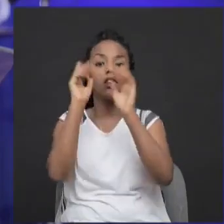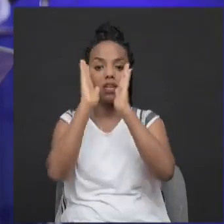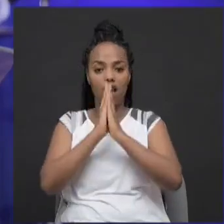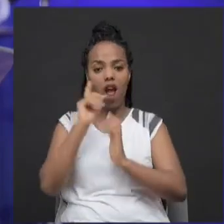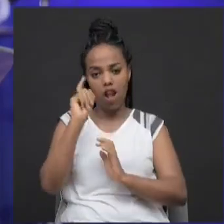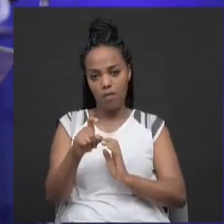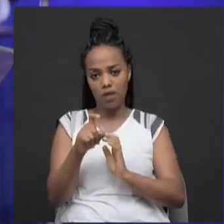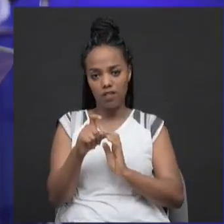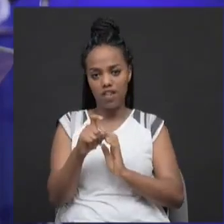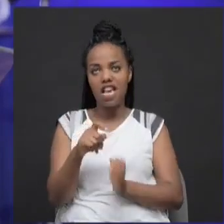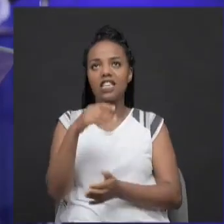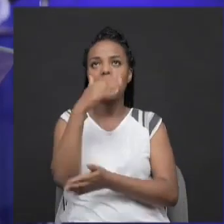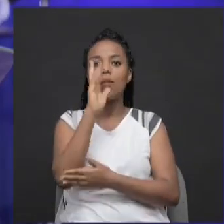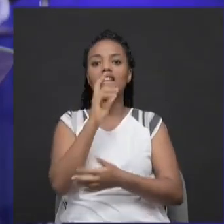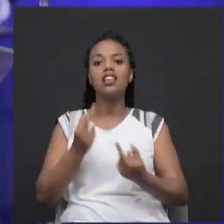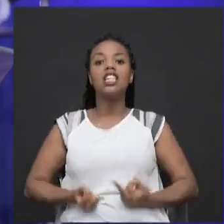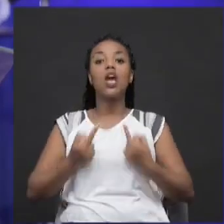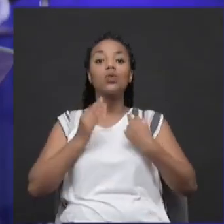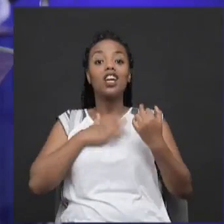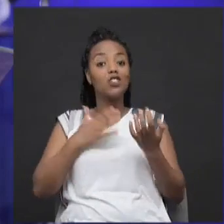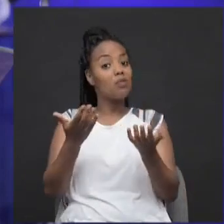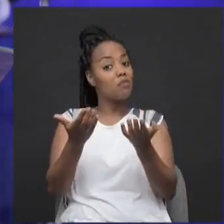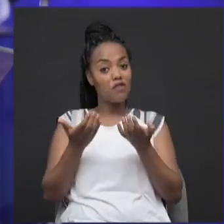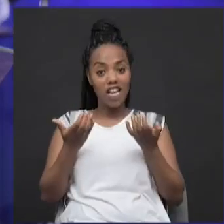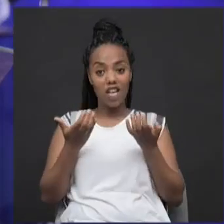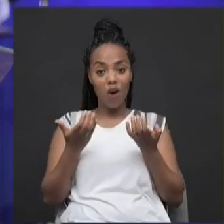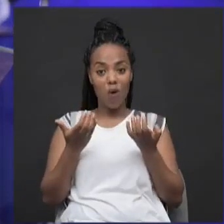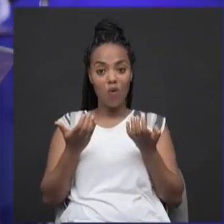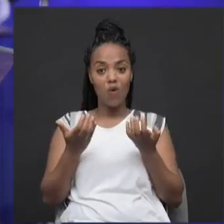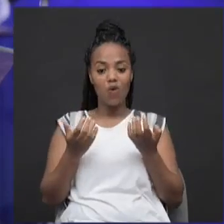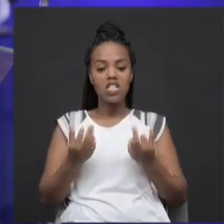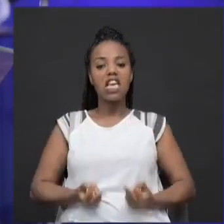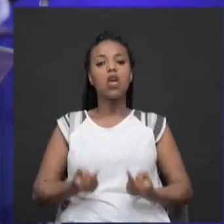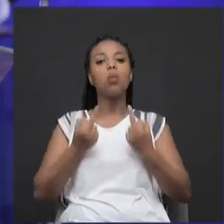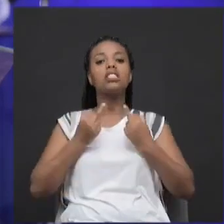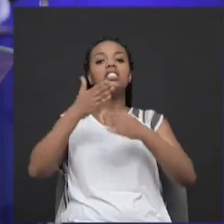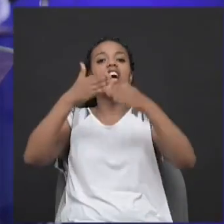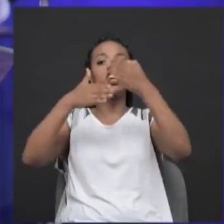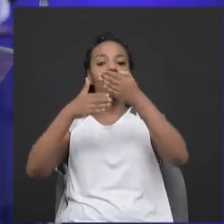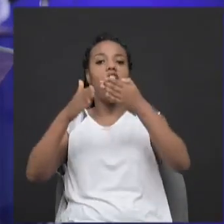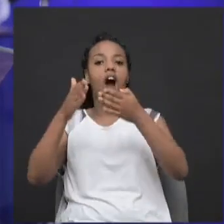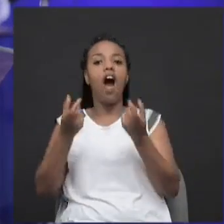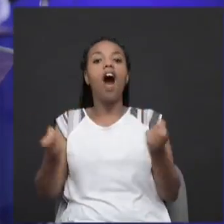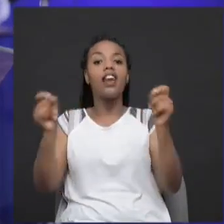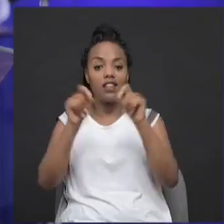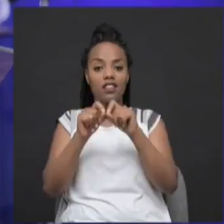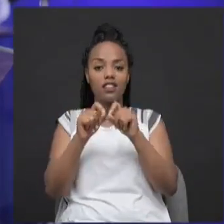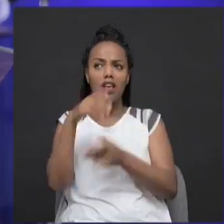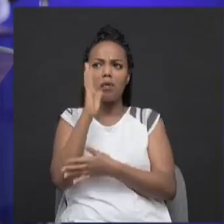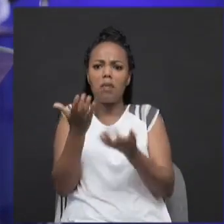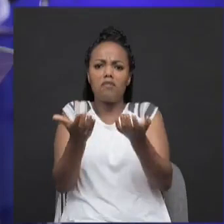ያለብን እግዚአብሔር ከህይወታችን በሚፈልገው የህይወት ደረጃ አይነት እግዚአብሔር